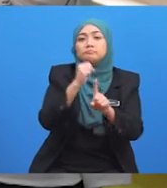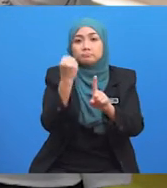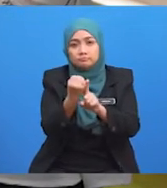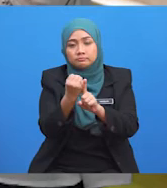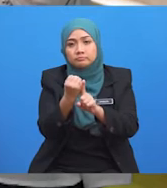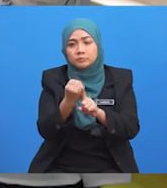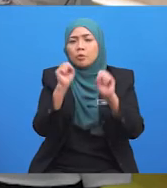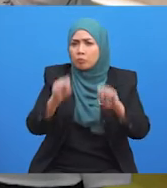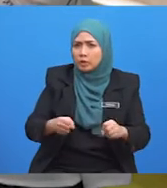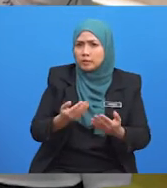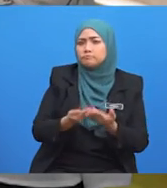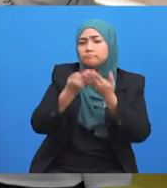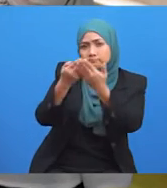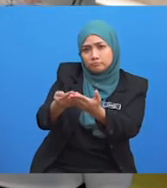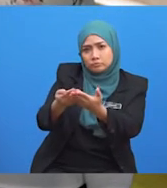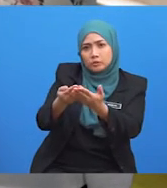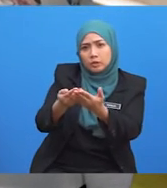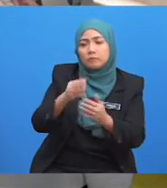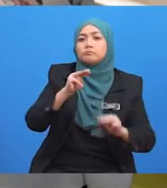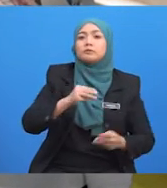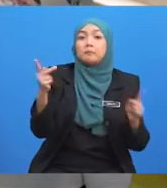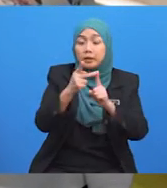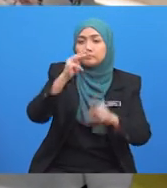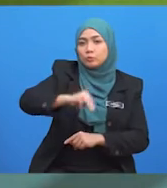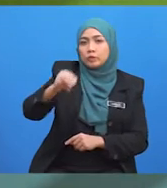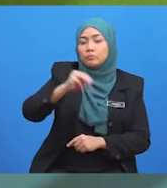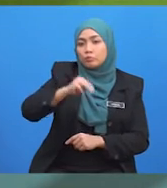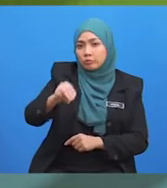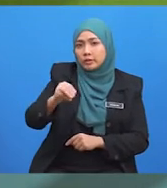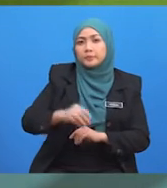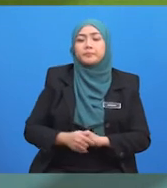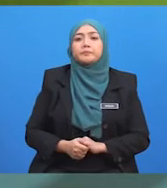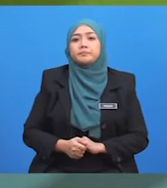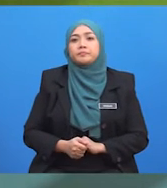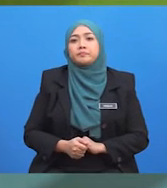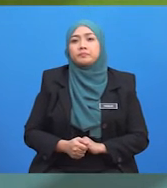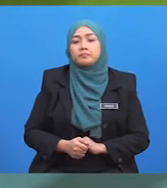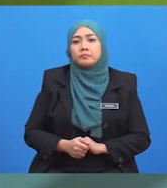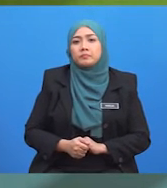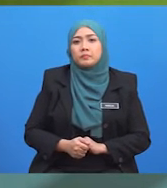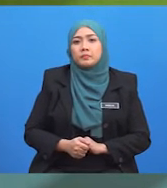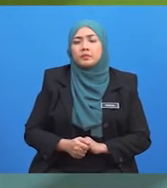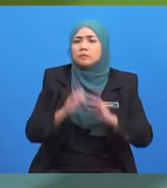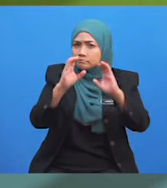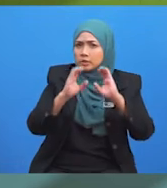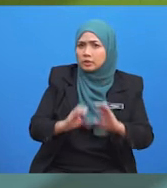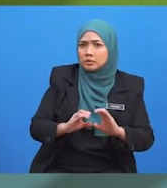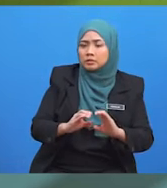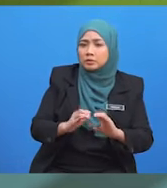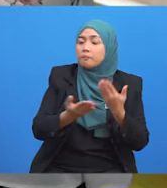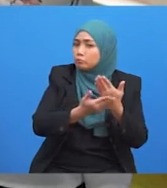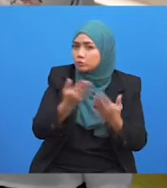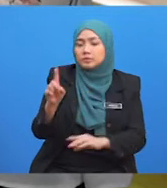kepada murid-murid yang menonton sesi temubual kita pada hari ini? Bagus soalan tu Cikgu. Cara-caranya mudah